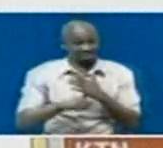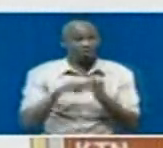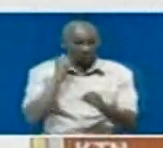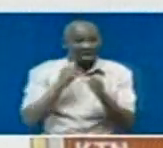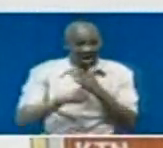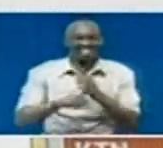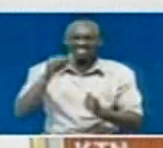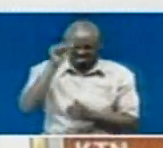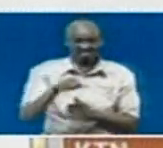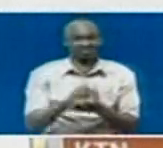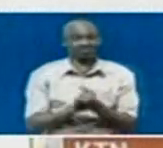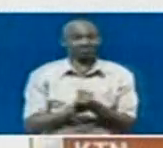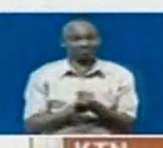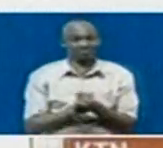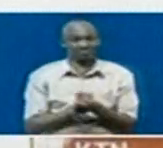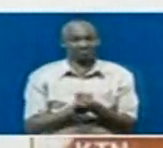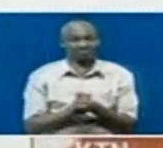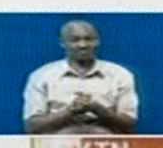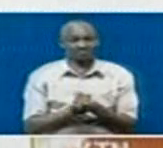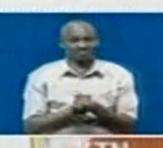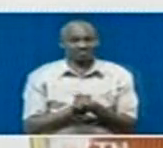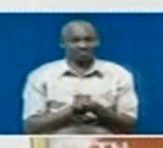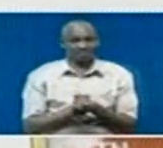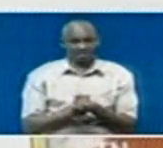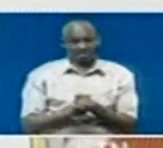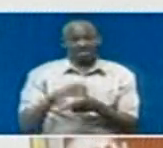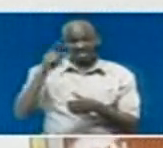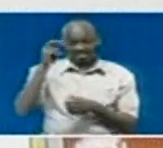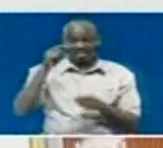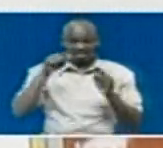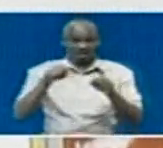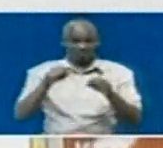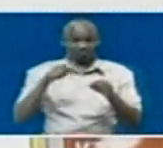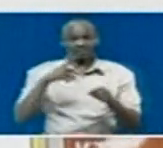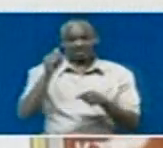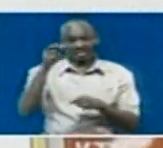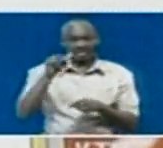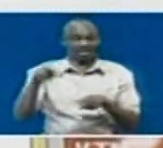Ndio? Eh. Hamza Yusuf, KTN Leo, Tana River.